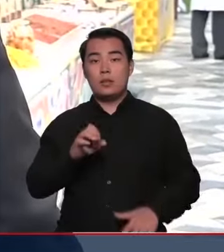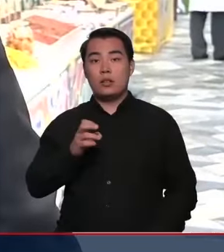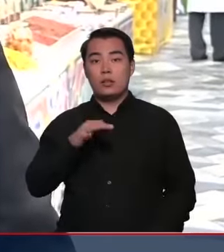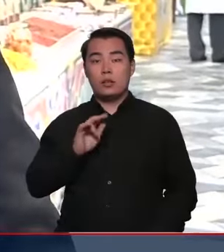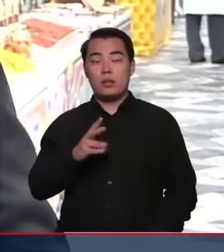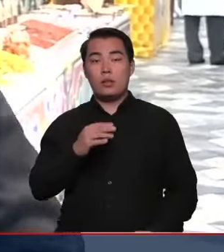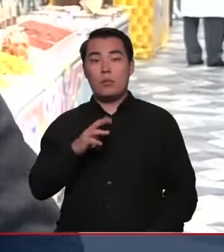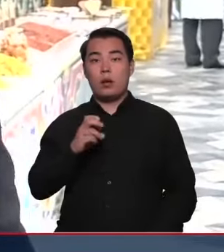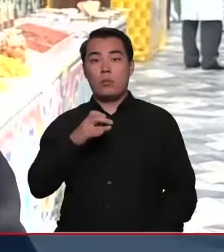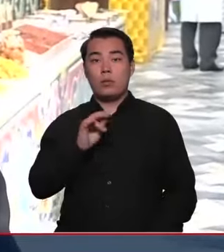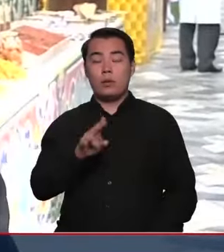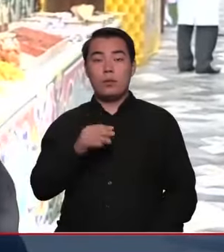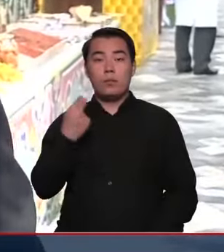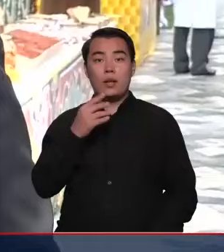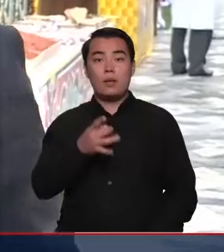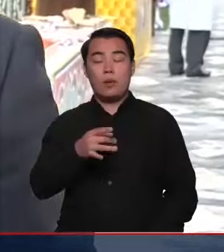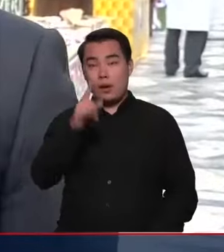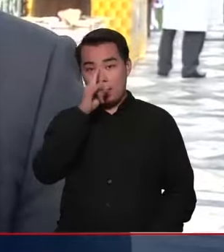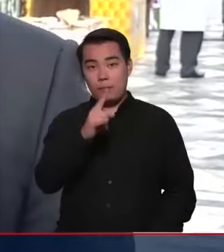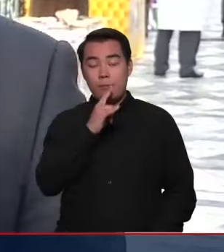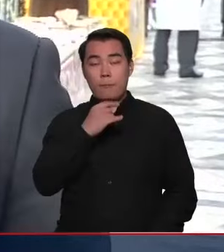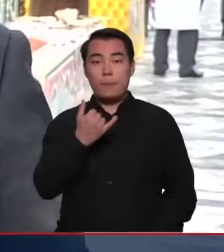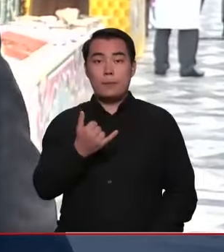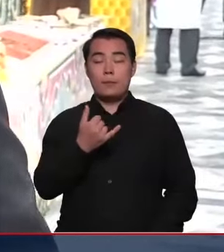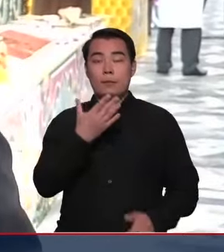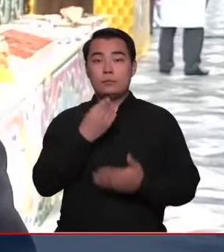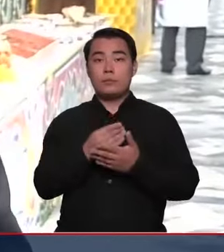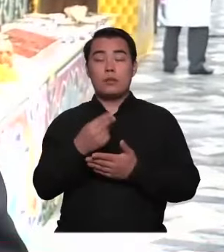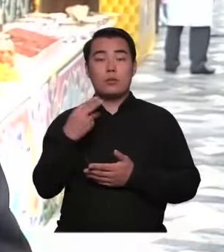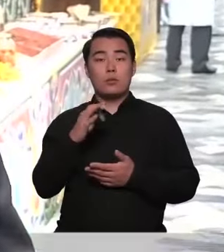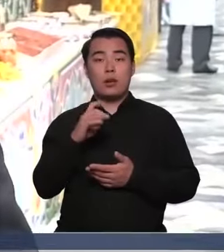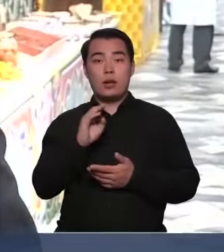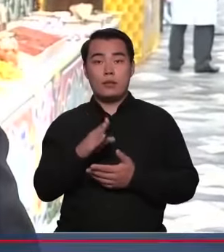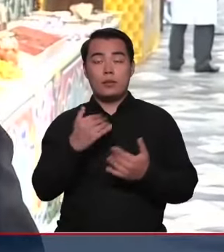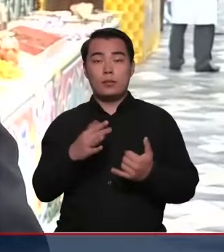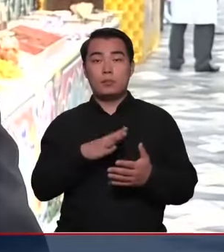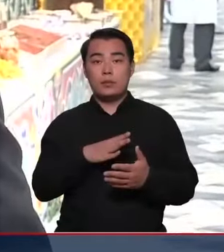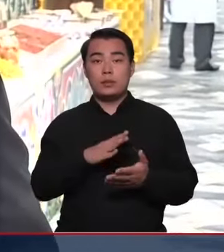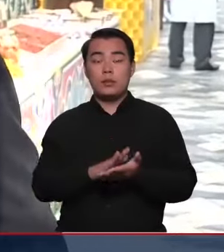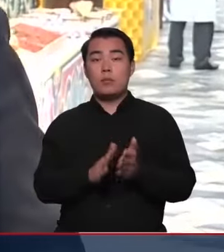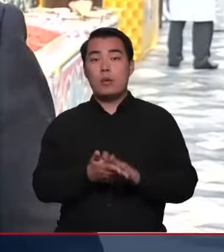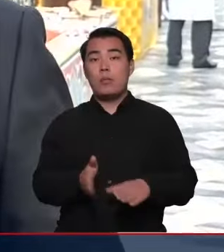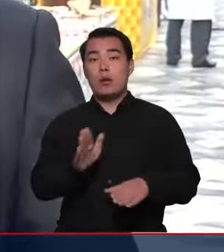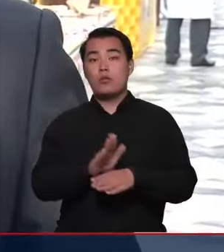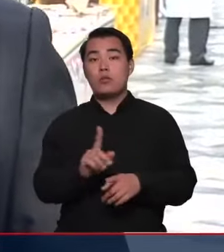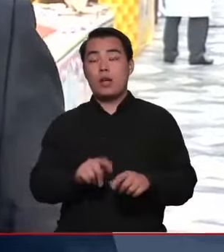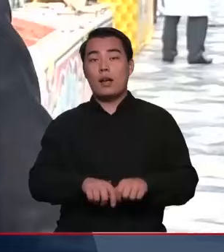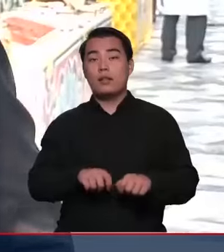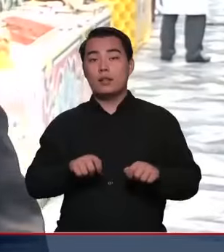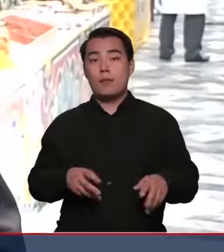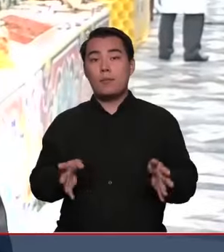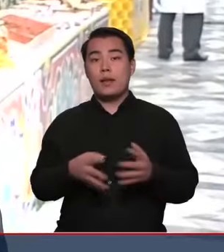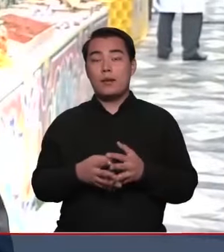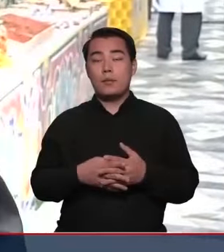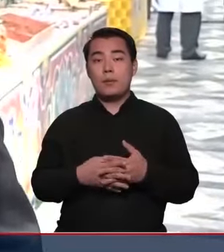Мули Рахмон и президент Республики Казахстан Касым Жомарт Кемелевичем Токаевым, было такое поручение, чтобы организовать